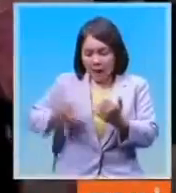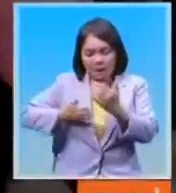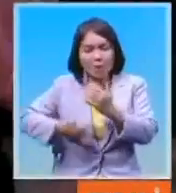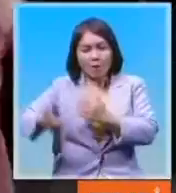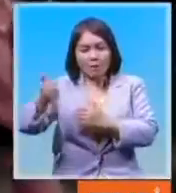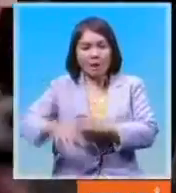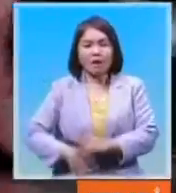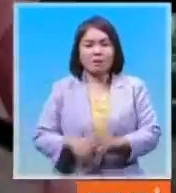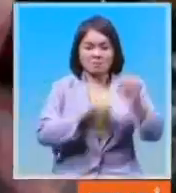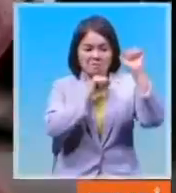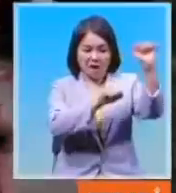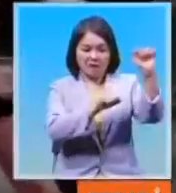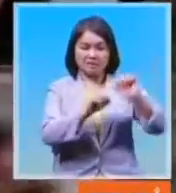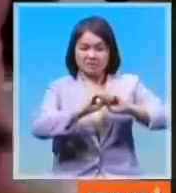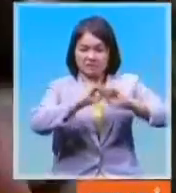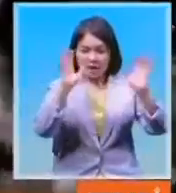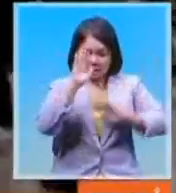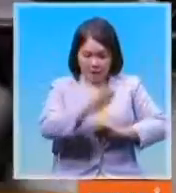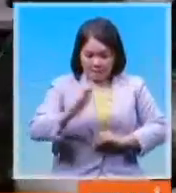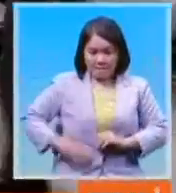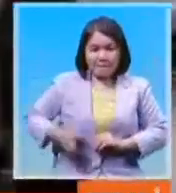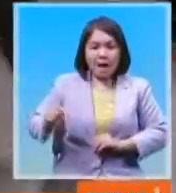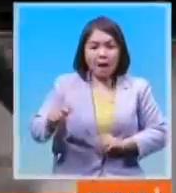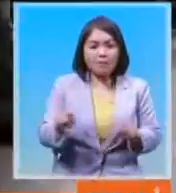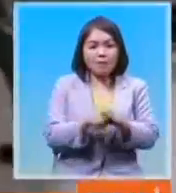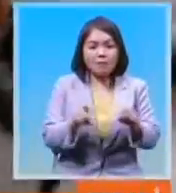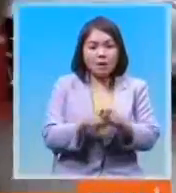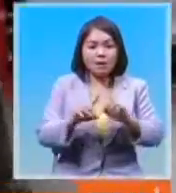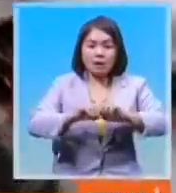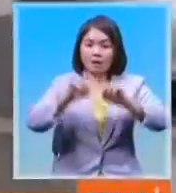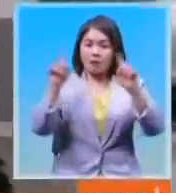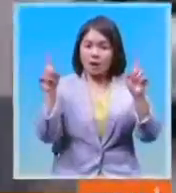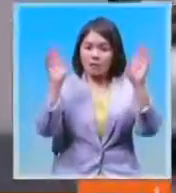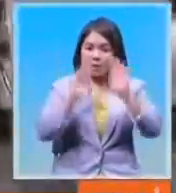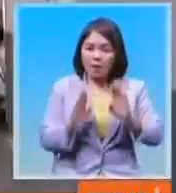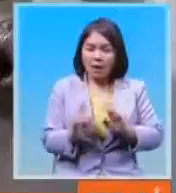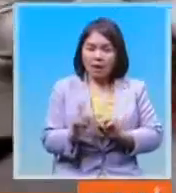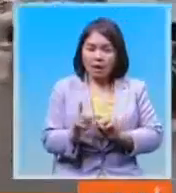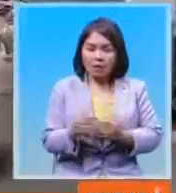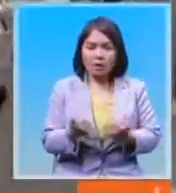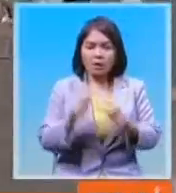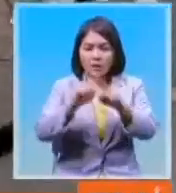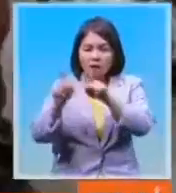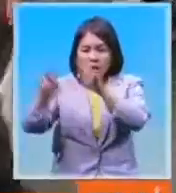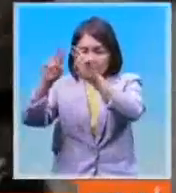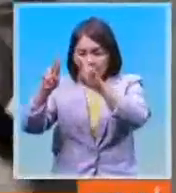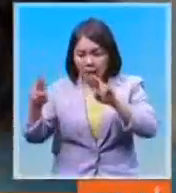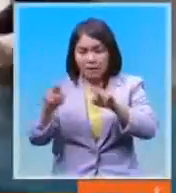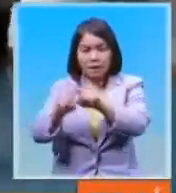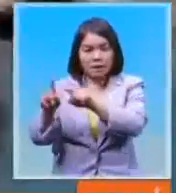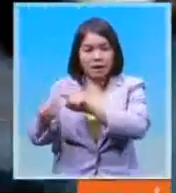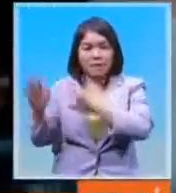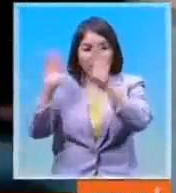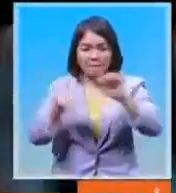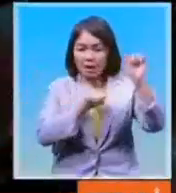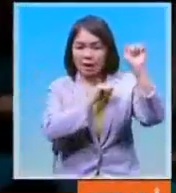าติดป้ายไว้ชัดเจนเลยว่าห้ามสุนัขเข้าใช่ไหม ไม่แต่ว่ากรณีของน้องสายเนี่ยก็ดีนะเพราะว่าทำให้ห้างสรรพสินค้าแห่งหนึ่งเนี่ยเขาประก